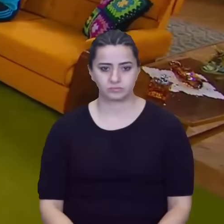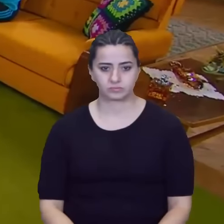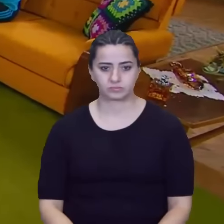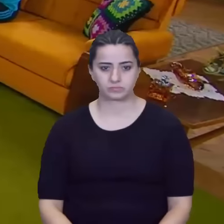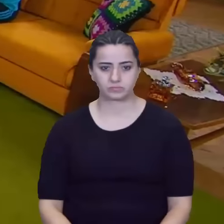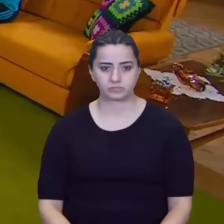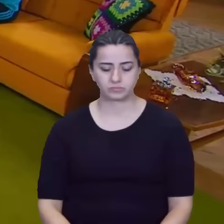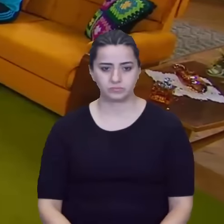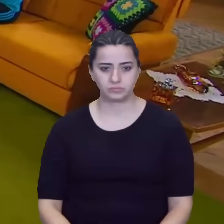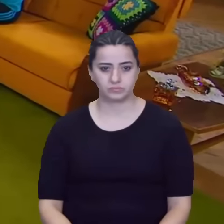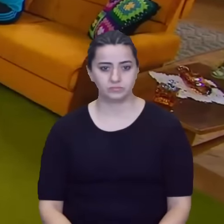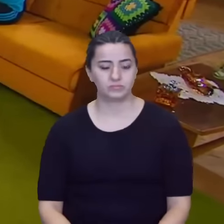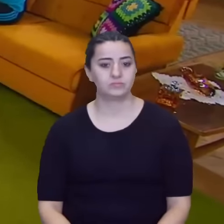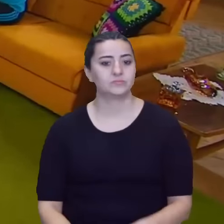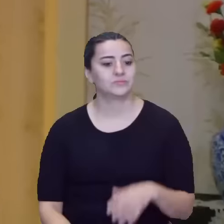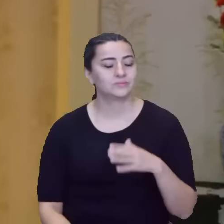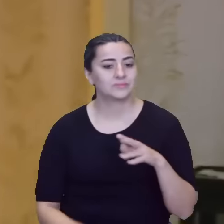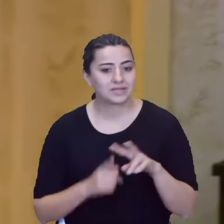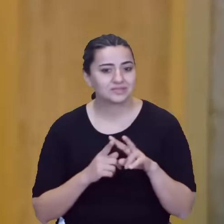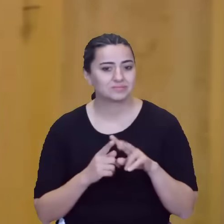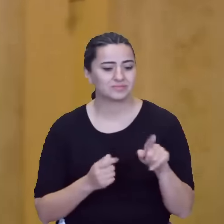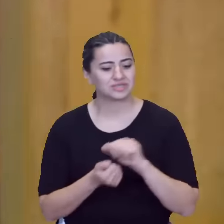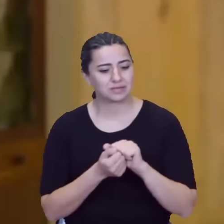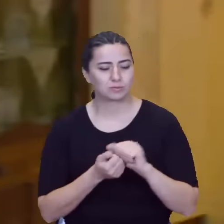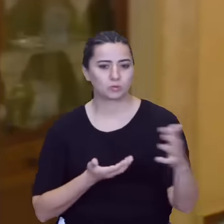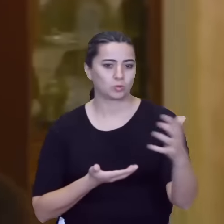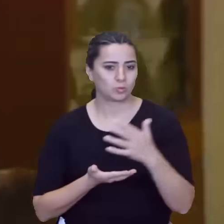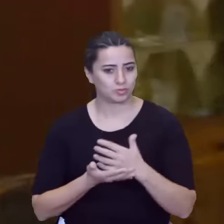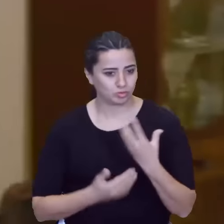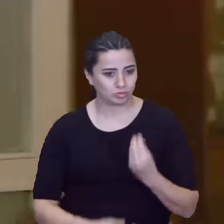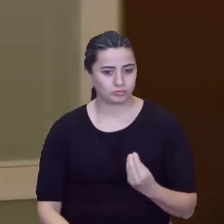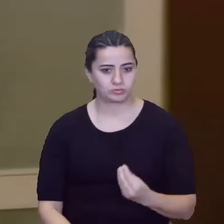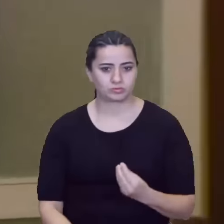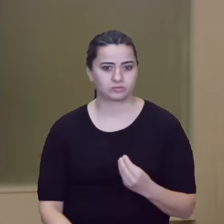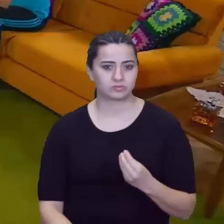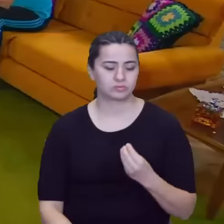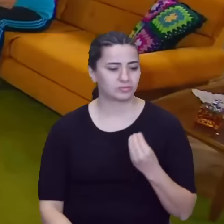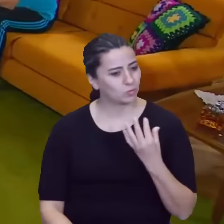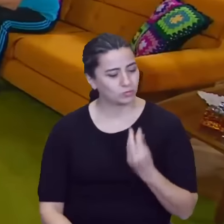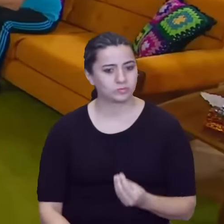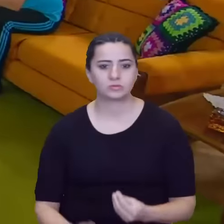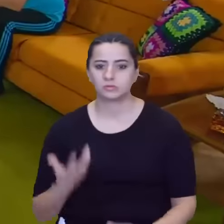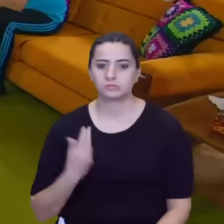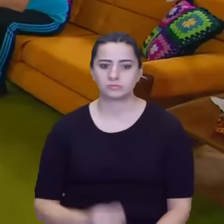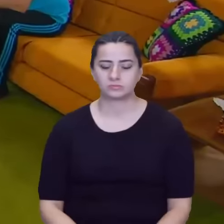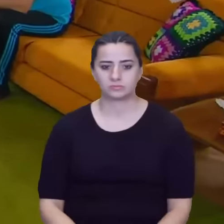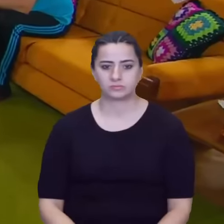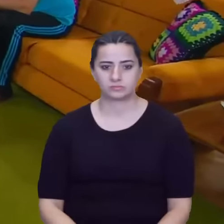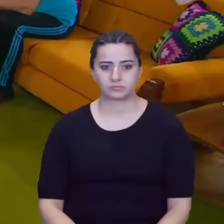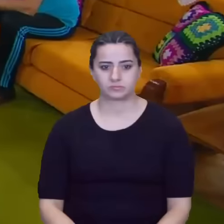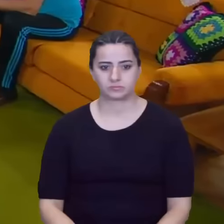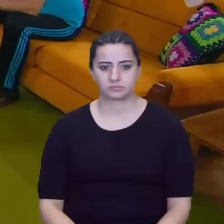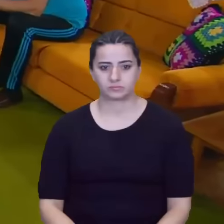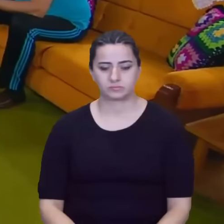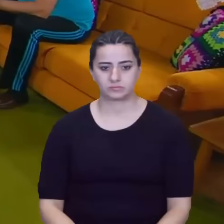sepetiyle geliyor. Nazlıcığım. Efendim anne. Çamaşırları toplayıversen be. Kurumuştur. Hadi bir tane. Tamam. Kalktın, sepeti